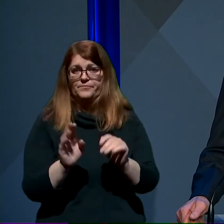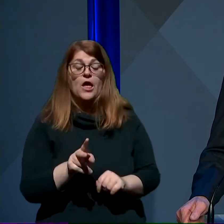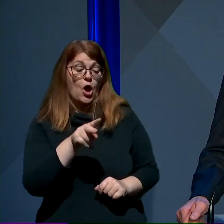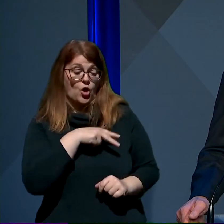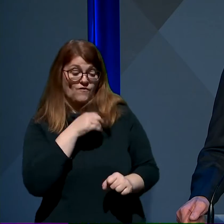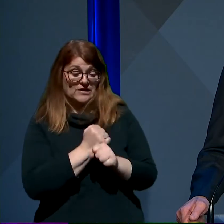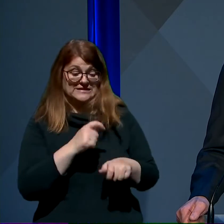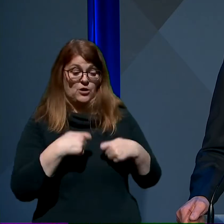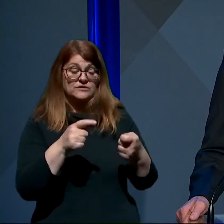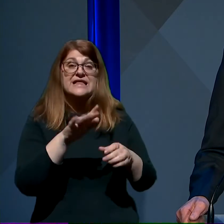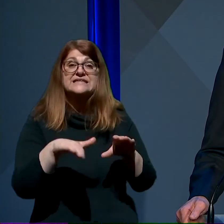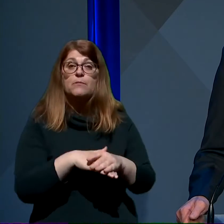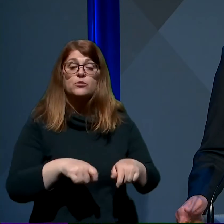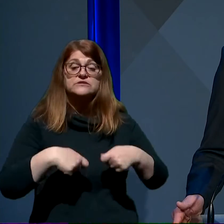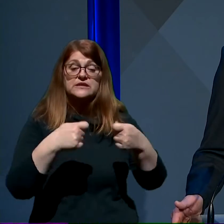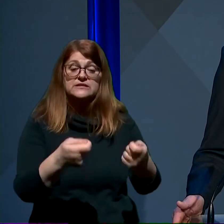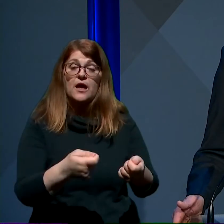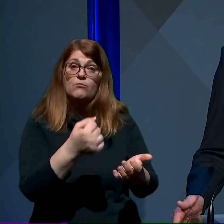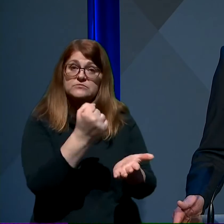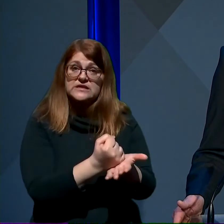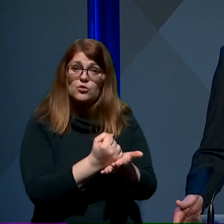da zaposlenim zagotovijo